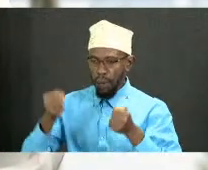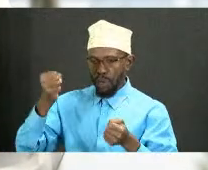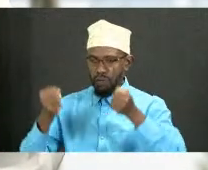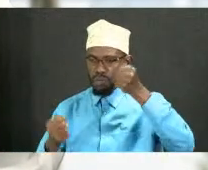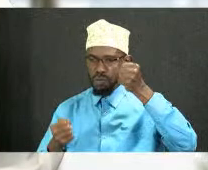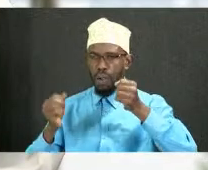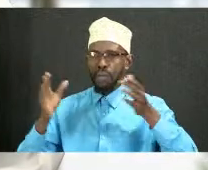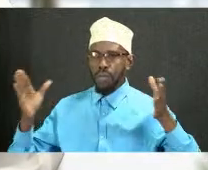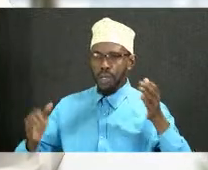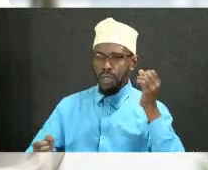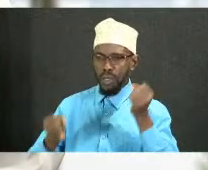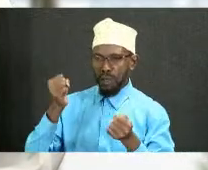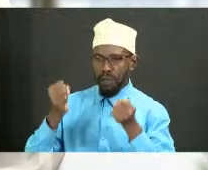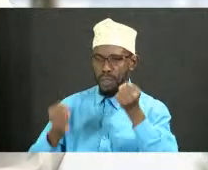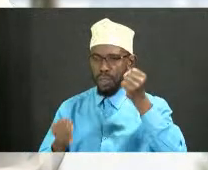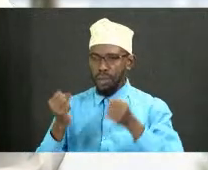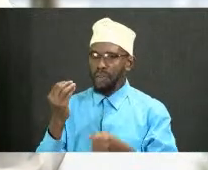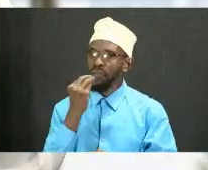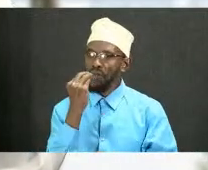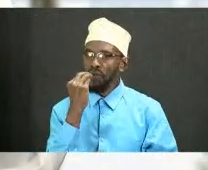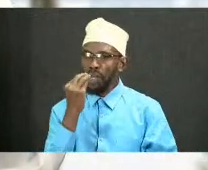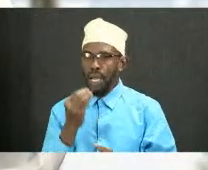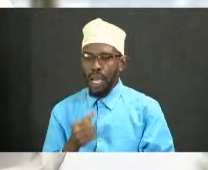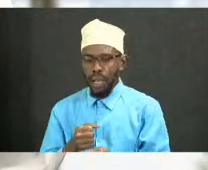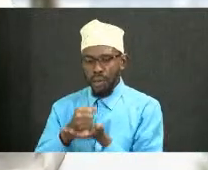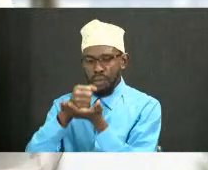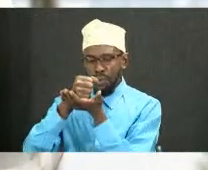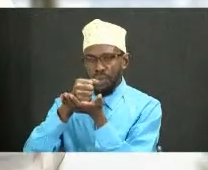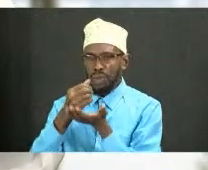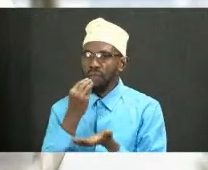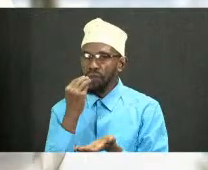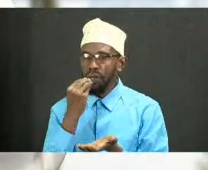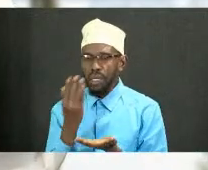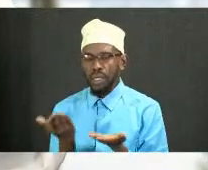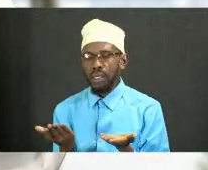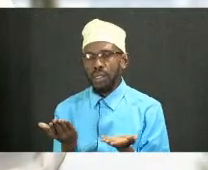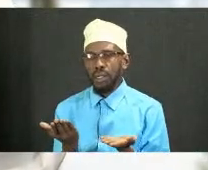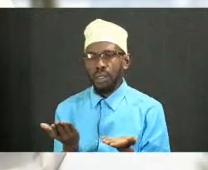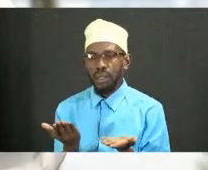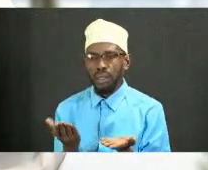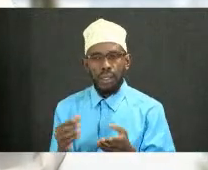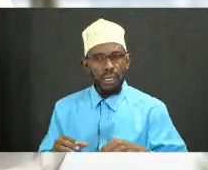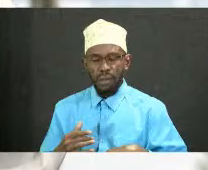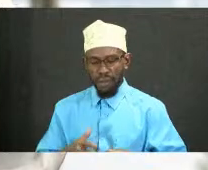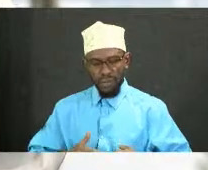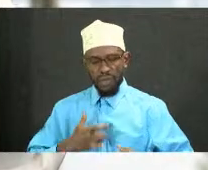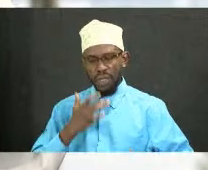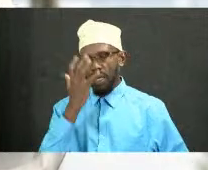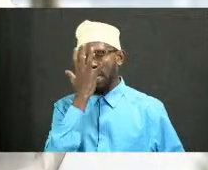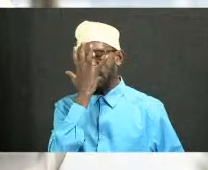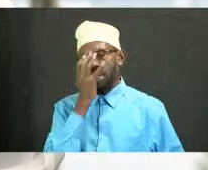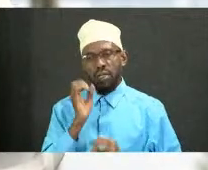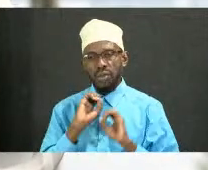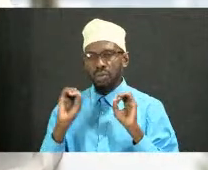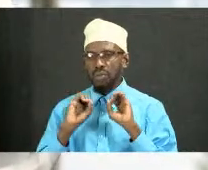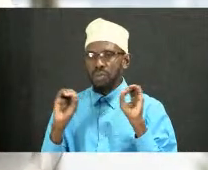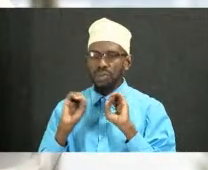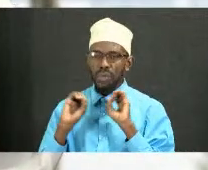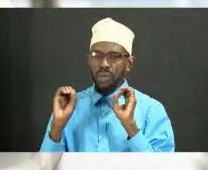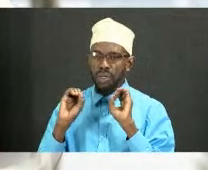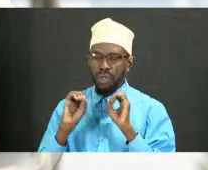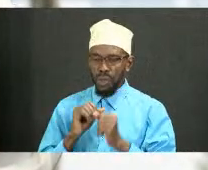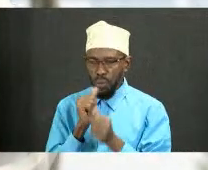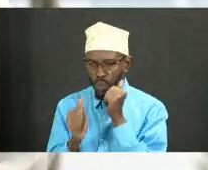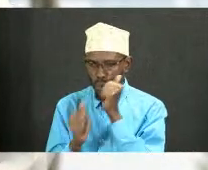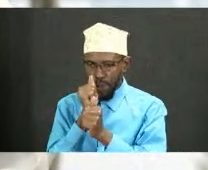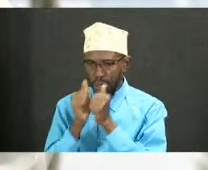magari makubwa makubwa kwenda kupata chakula cha msaada. Hali imefika hapa. Kwa hivyo hakuna kuoneana haya ya kwa yale